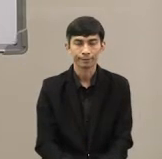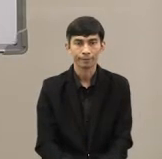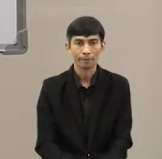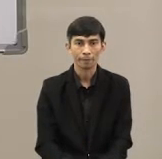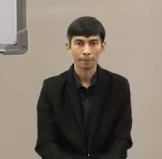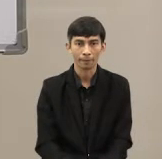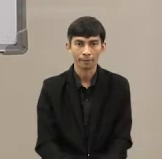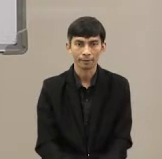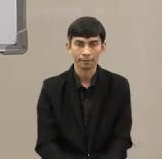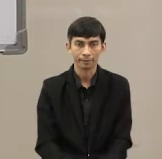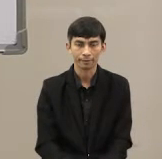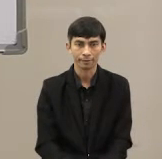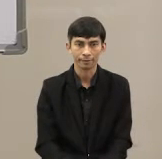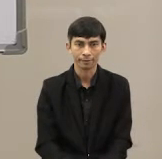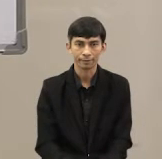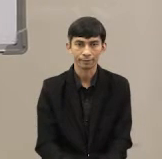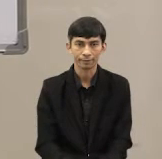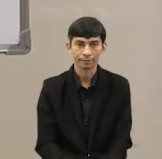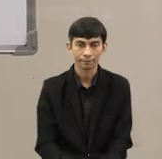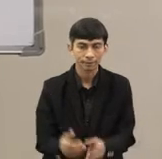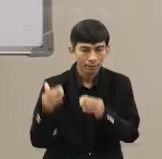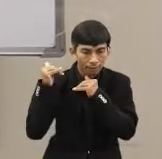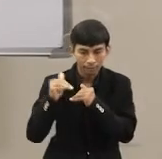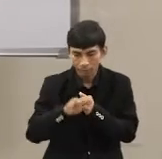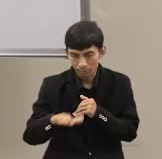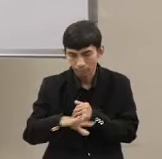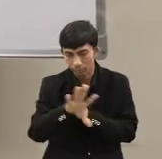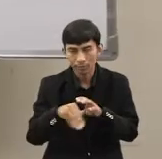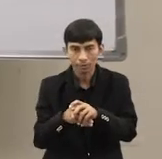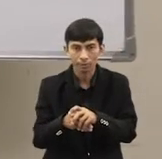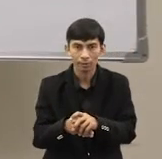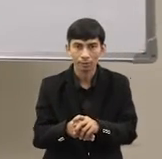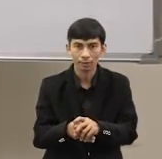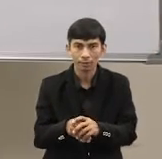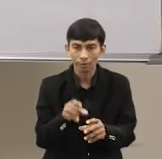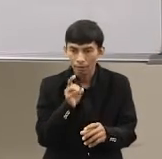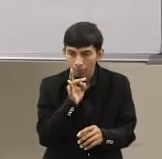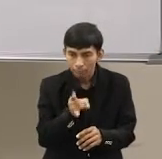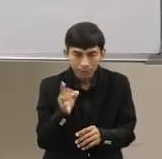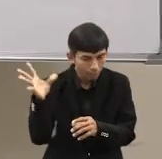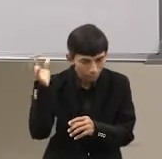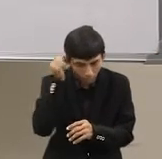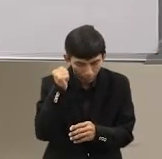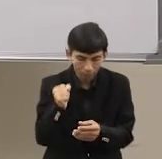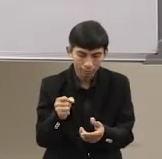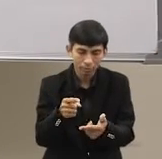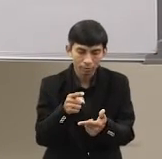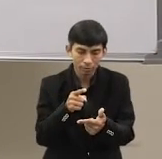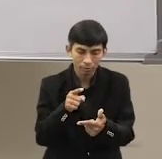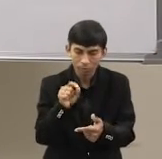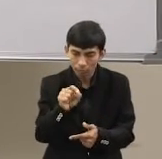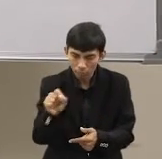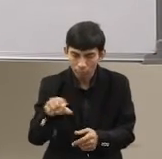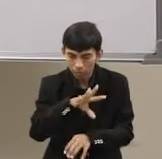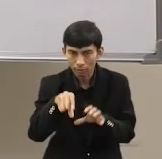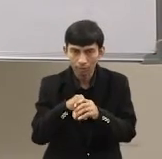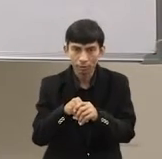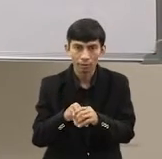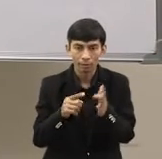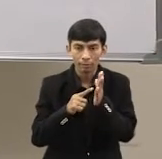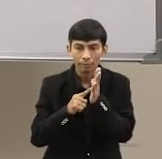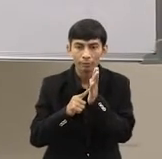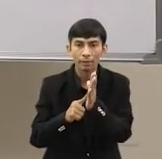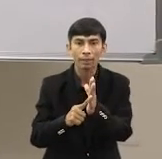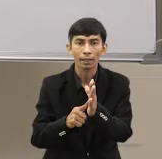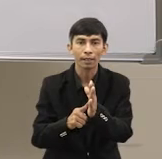chà chân mẹ rưu sẵn khâm tha con từng ọc nế và còn chia trăm nơi chùm đầy ọc tiền ní vì phụ nẹ cụ ban bằng hai con